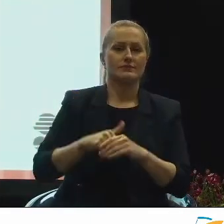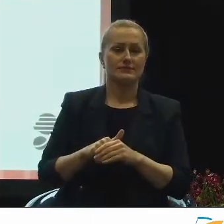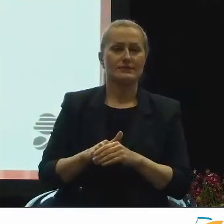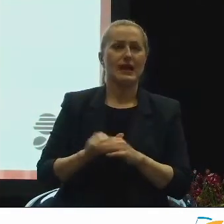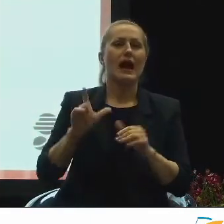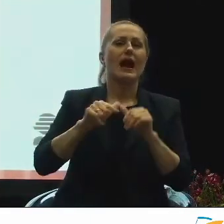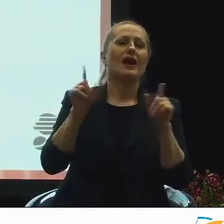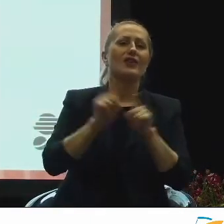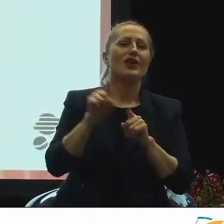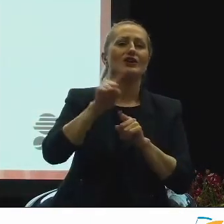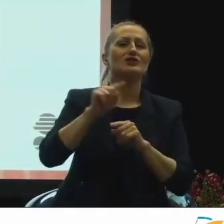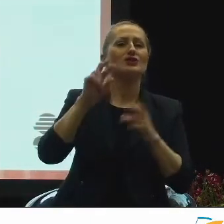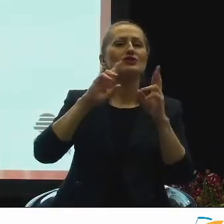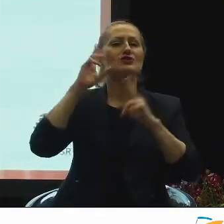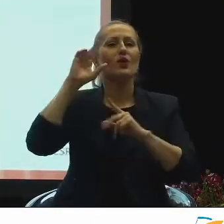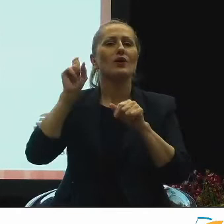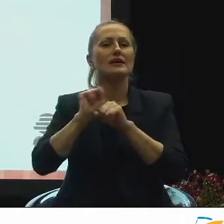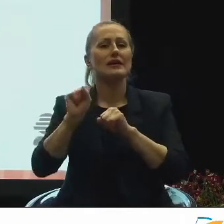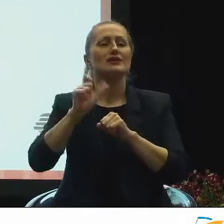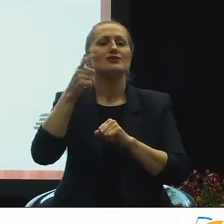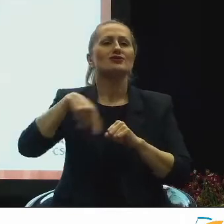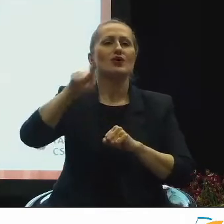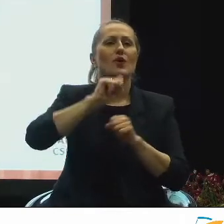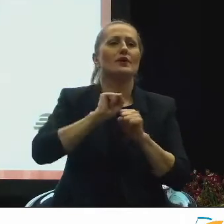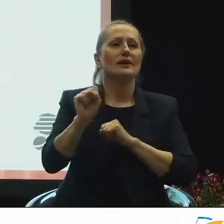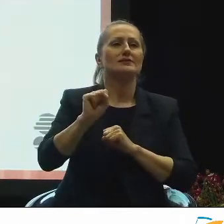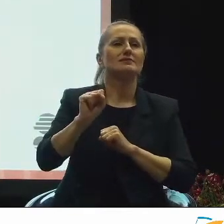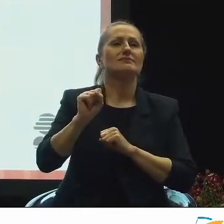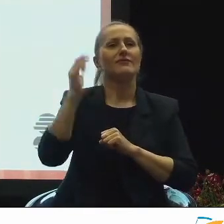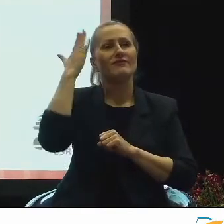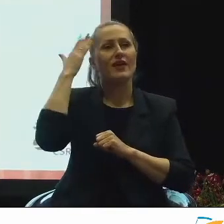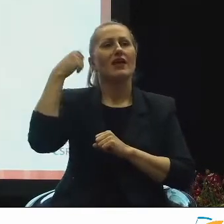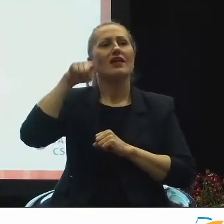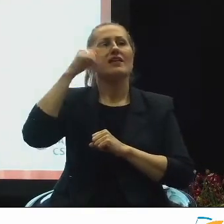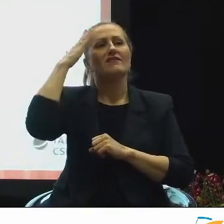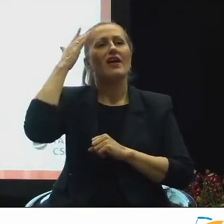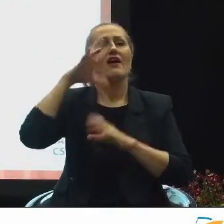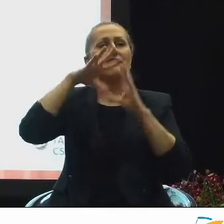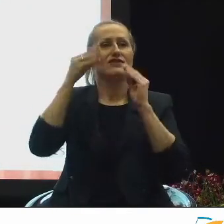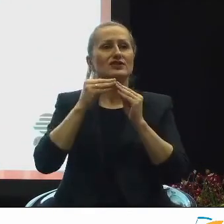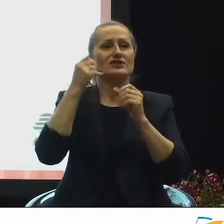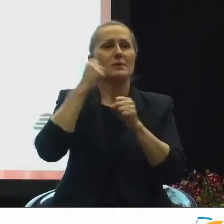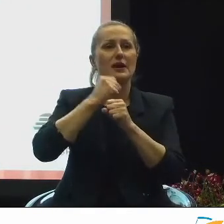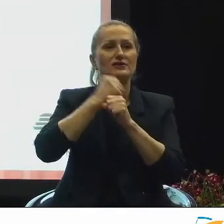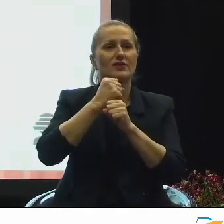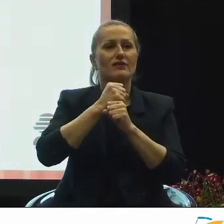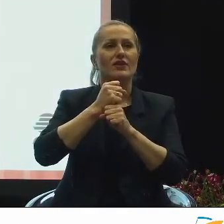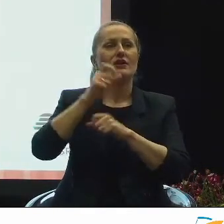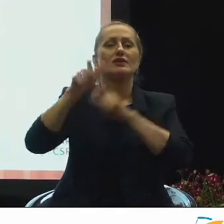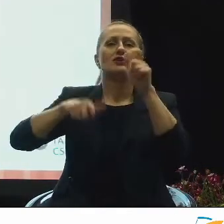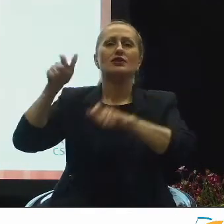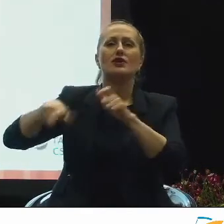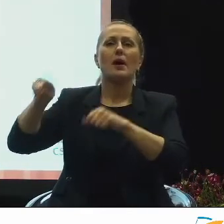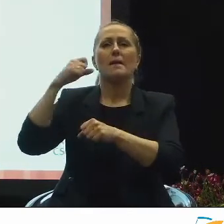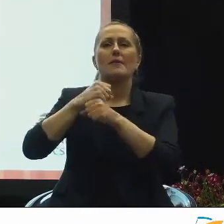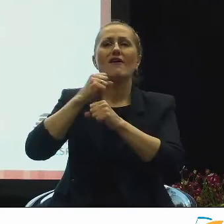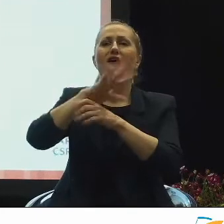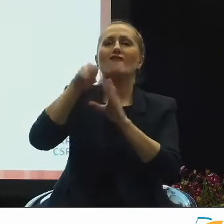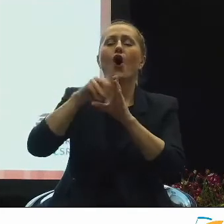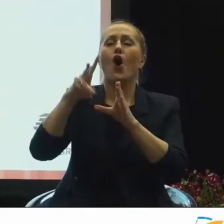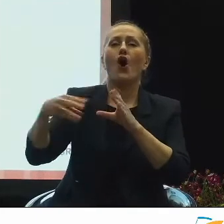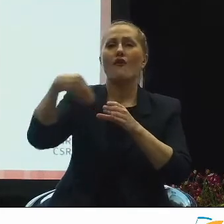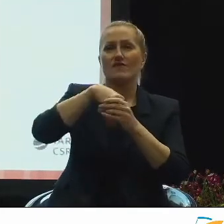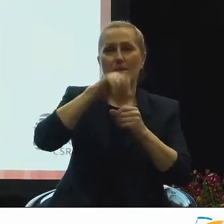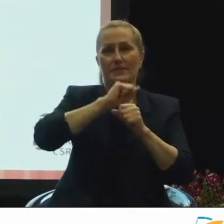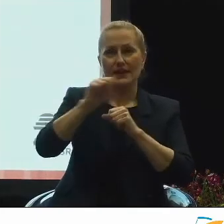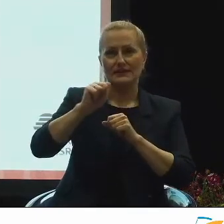ale także takie zorientowanie się, które właśnie zakłada, że wszyscy pracownicy, wszystkie pracowniczki, wszystkie osoby, które są